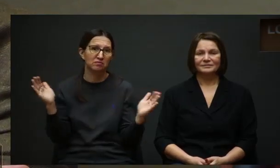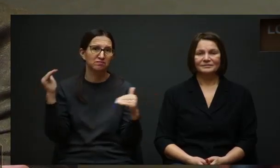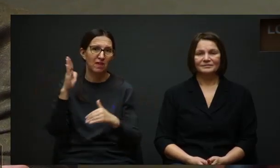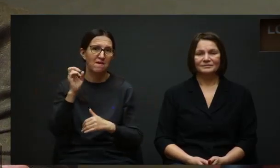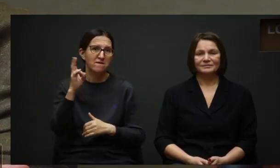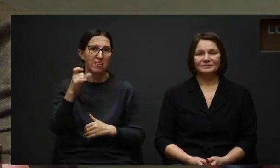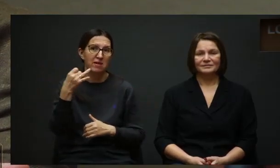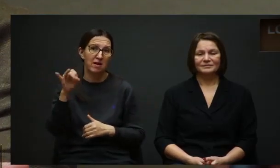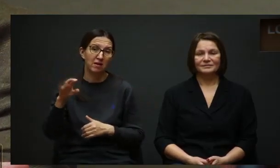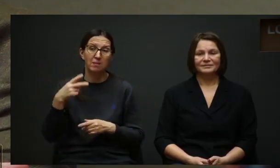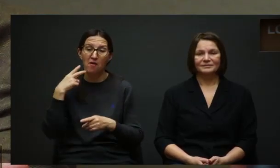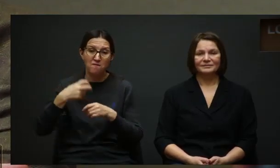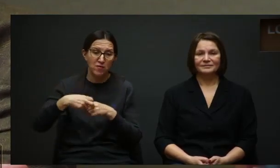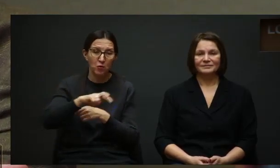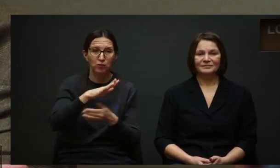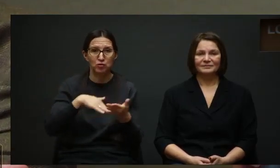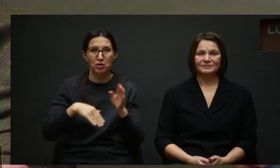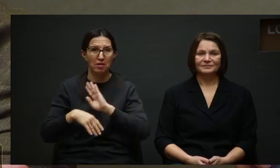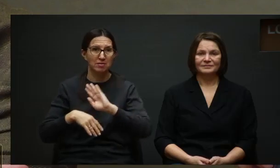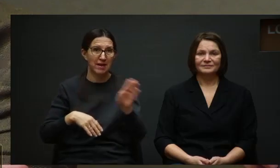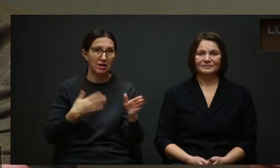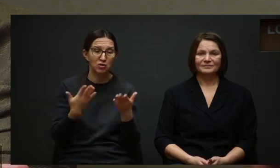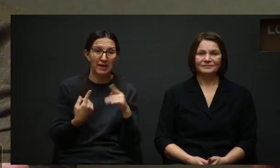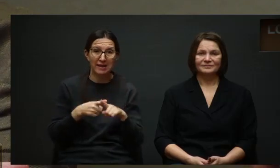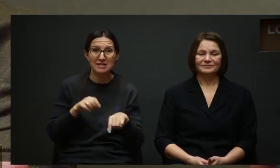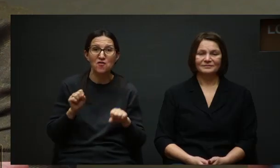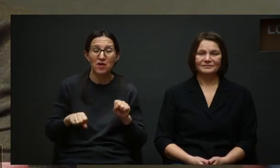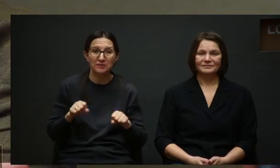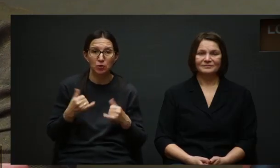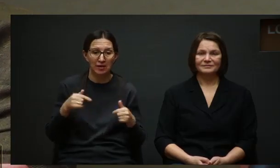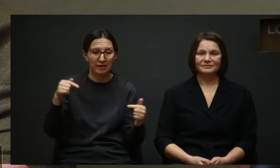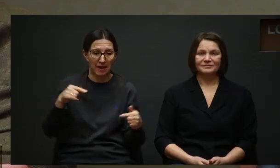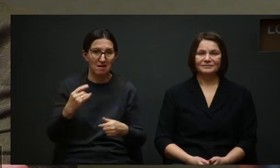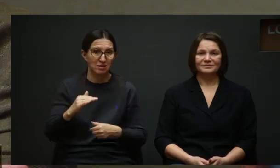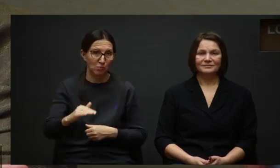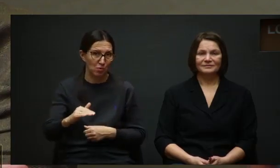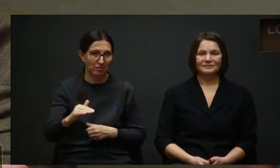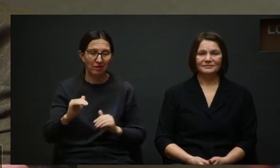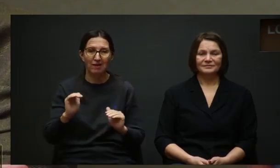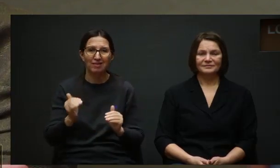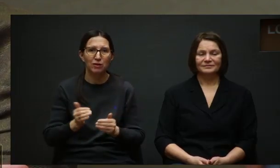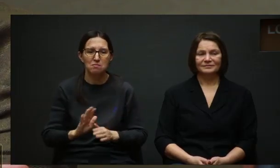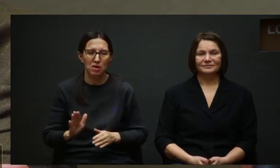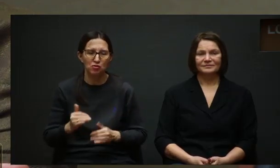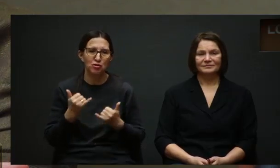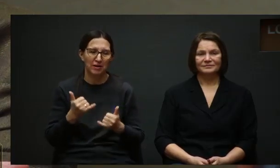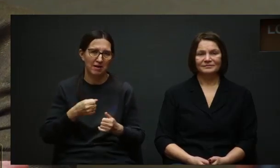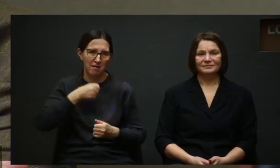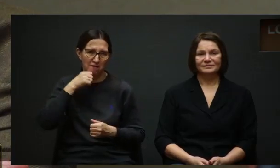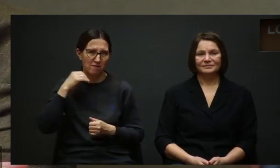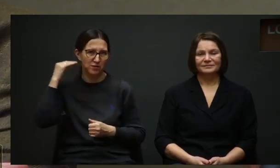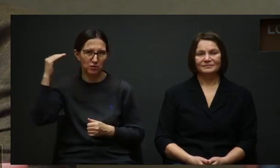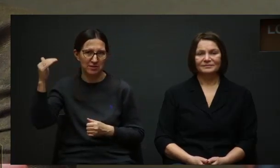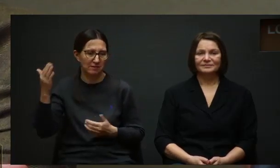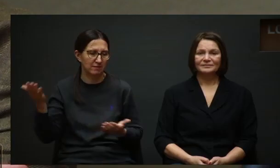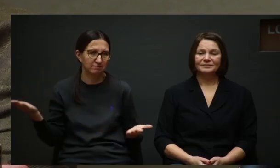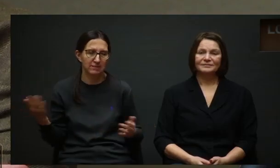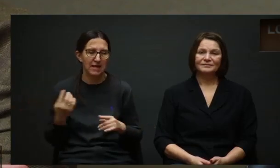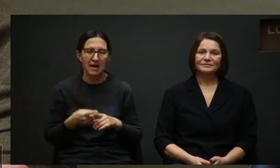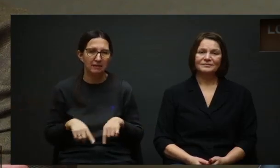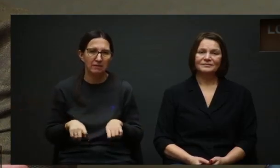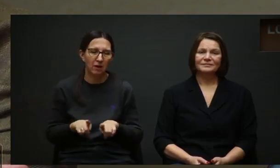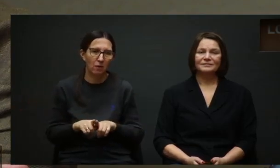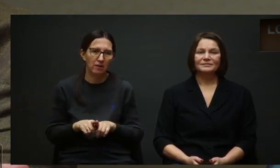Потом выходишь и идешь дальше. И это возможность для ребенка не меньше, чем для взрослого. Это